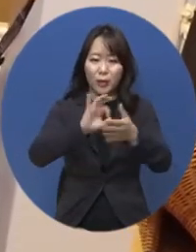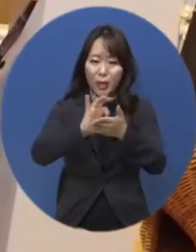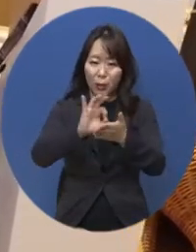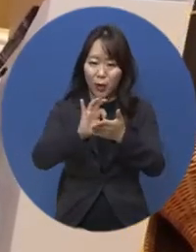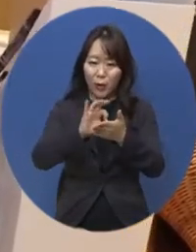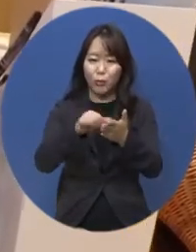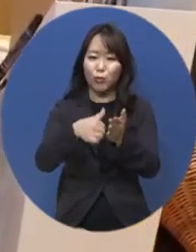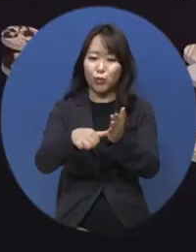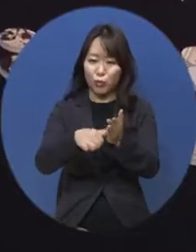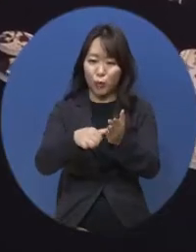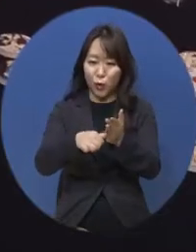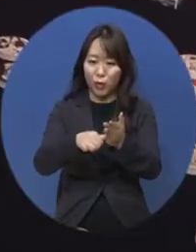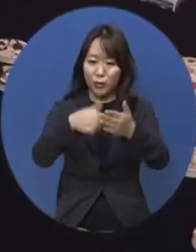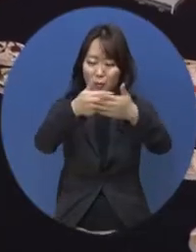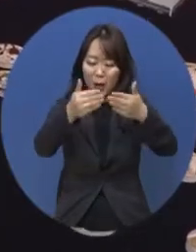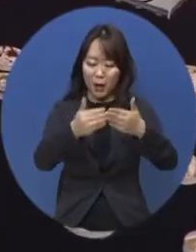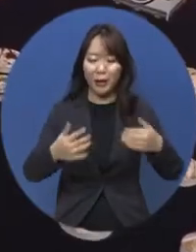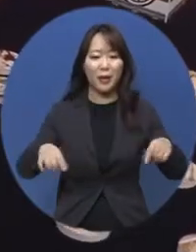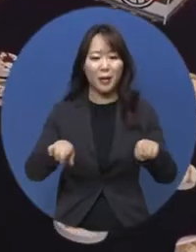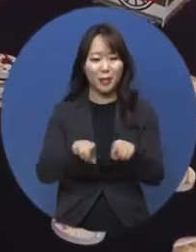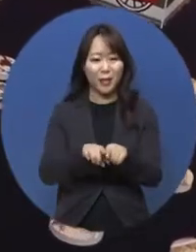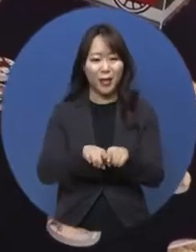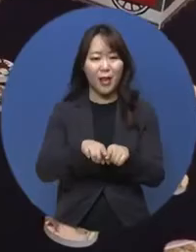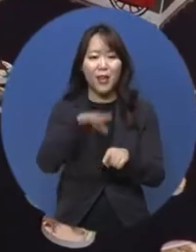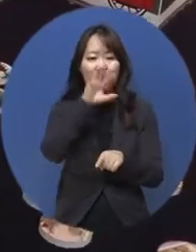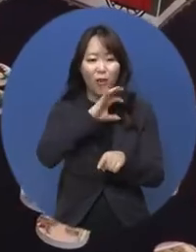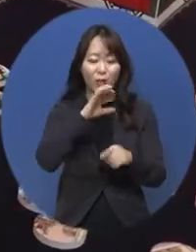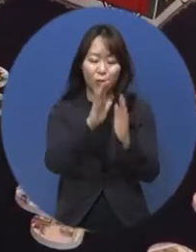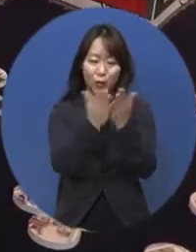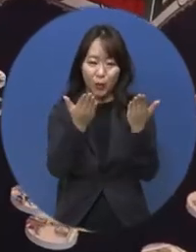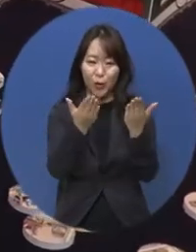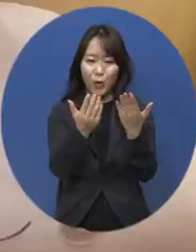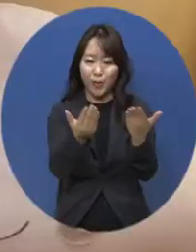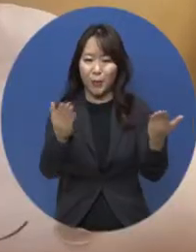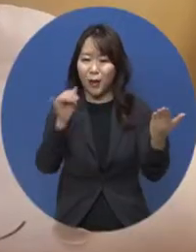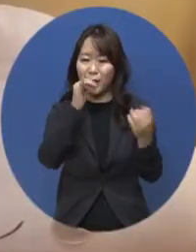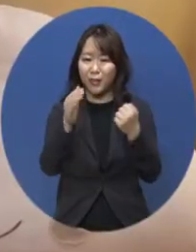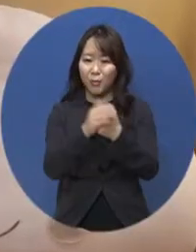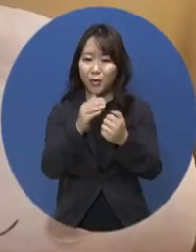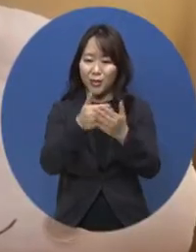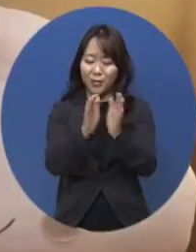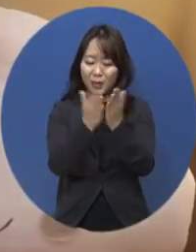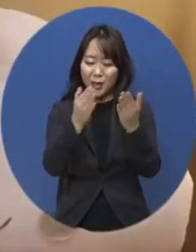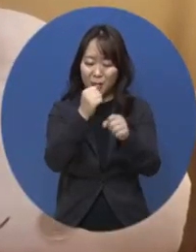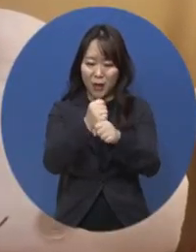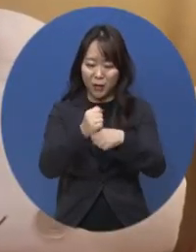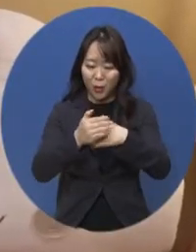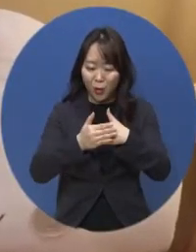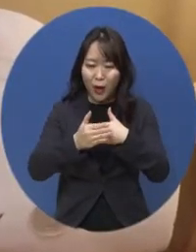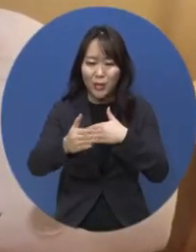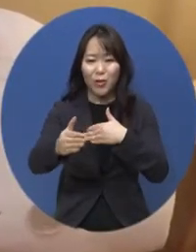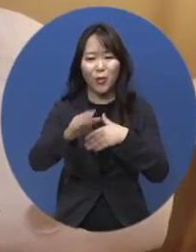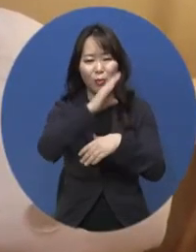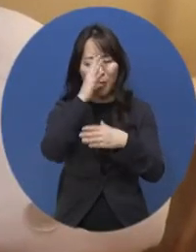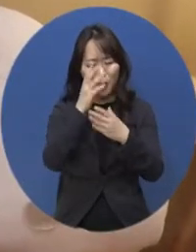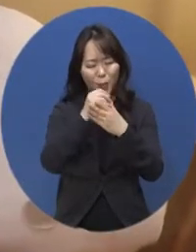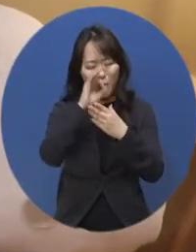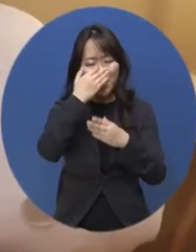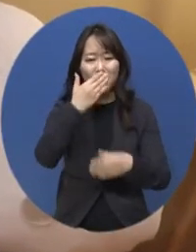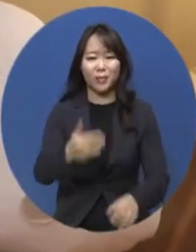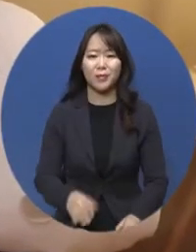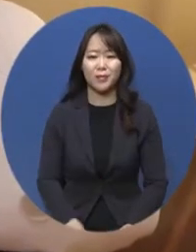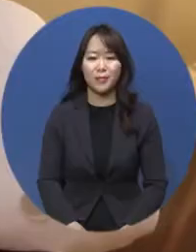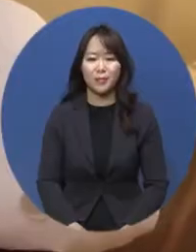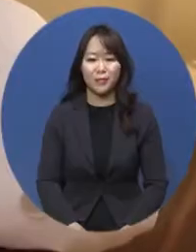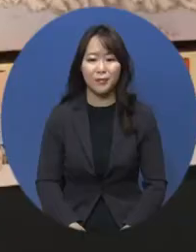사용하던 미술 도구 스케치와 함께 연습 노트들로 꾸며져 있어 그림책이 만들어지는 과정을 짐작할 수 있습니다.